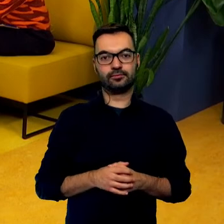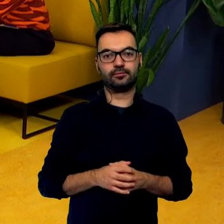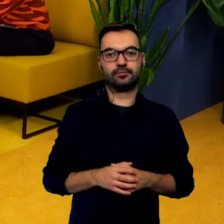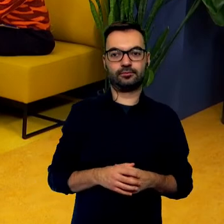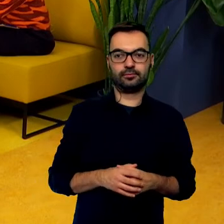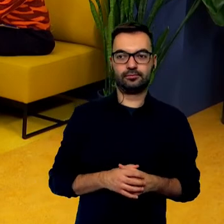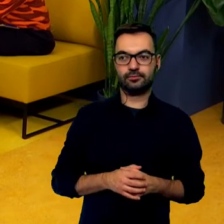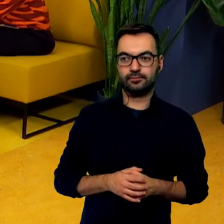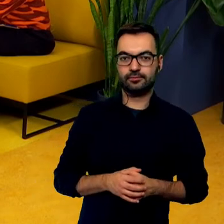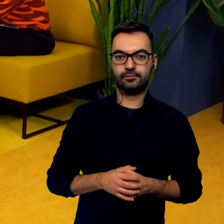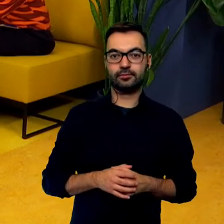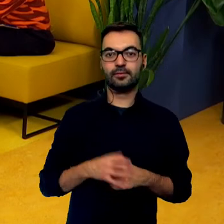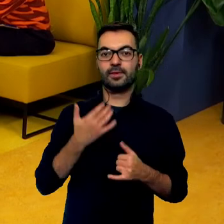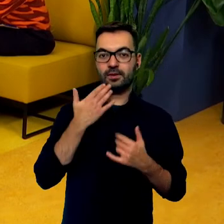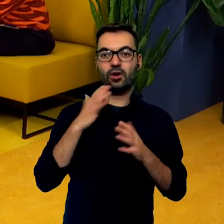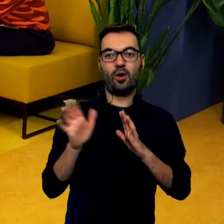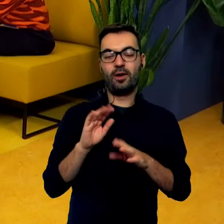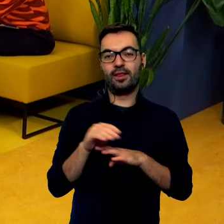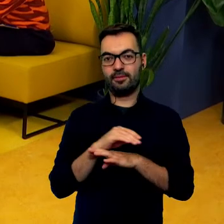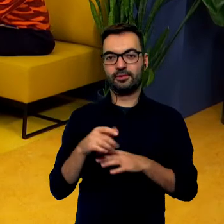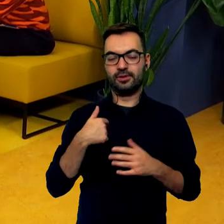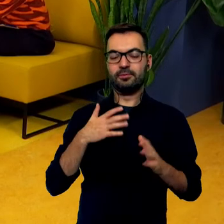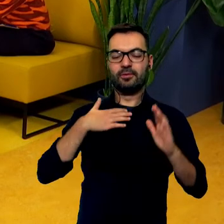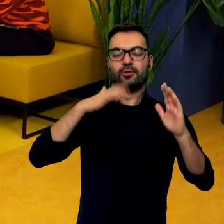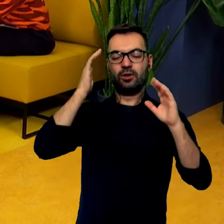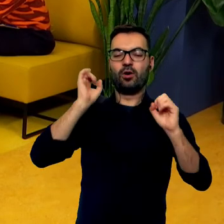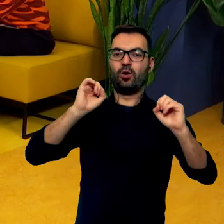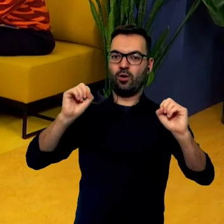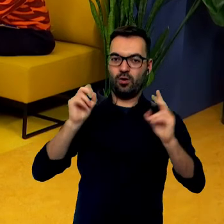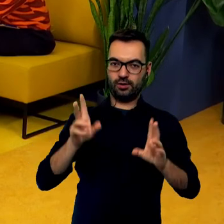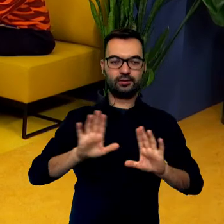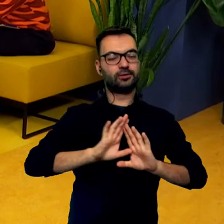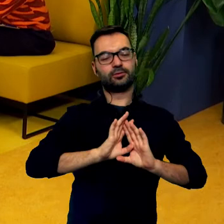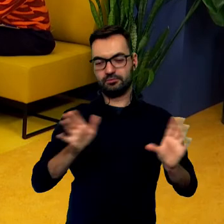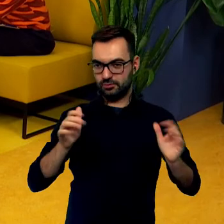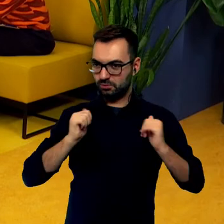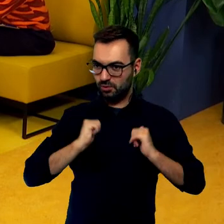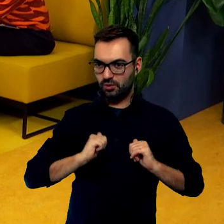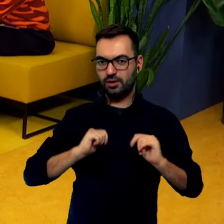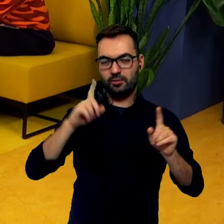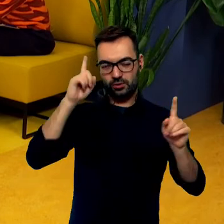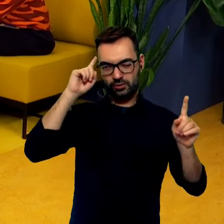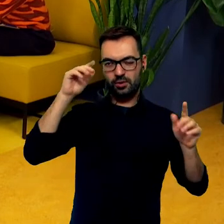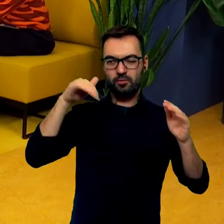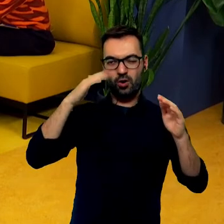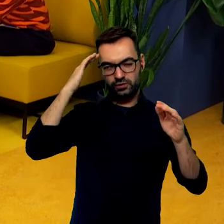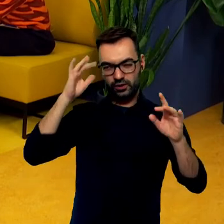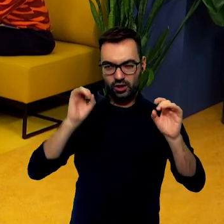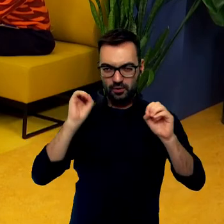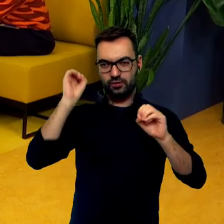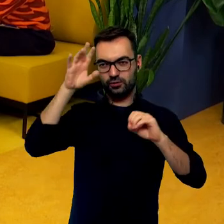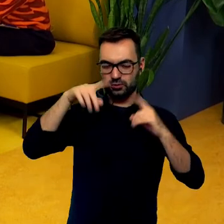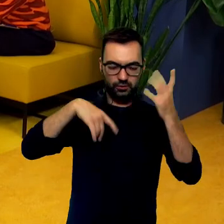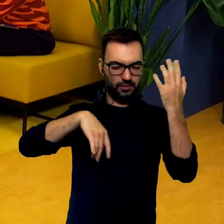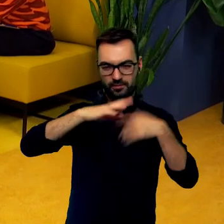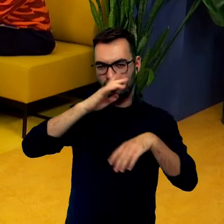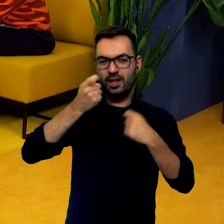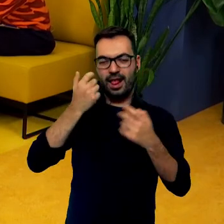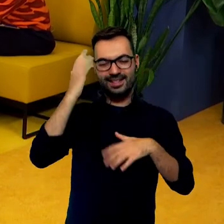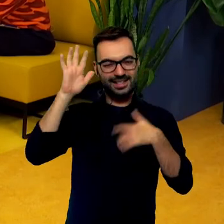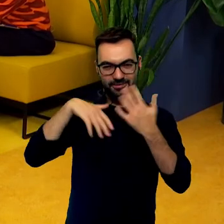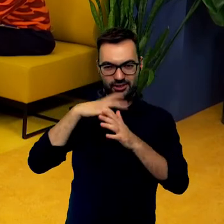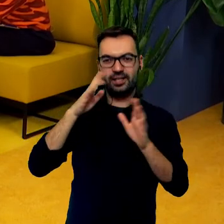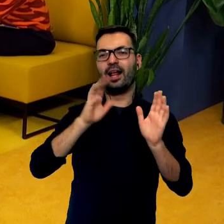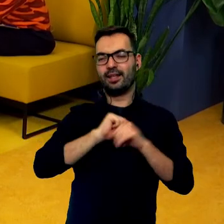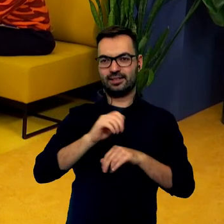No i przy takiej opiece, to ja wtedy mam świadomość, okej, dobra, to się przerzuciło stąd, dotąd, jestem bezpieczny,